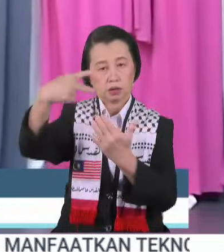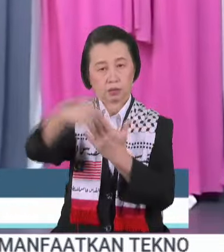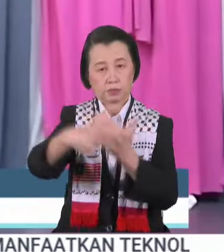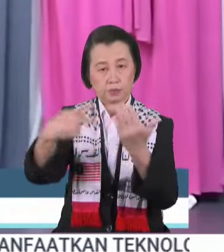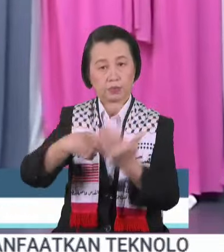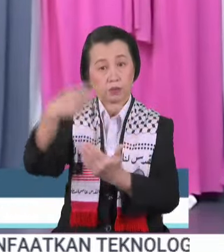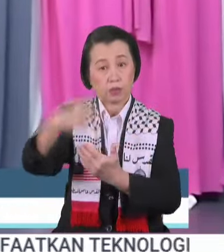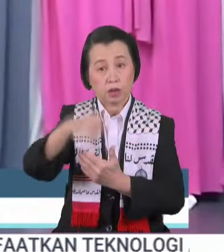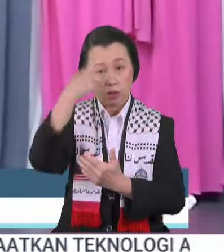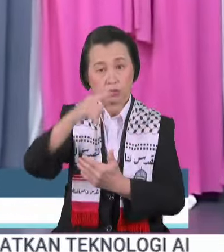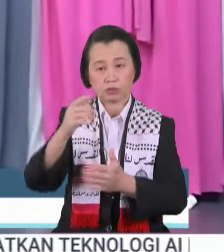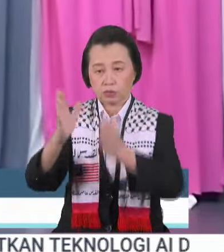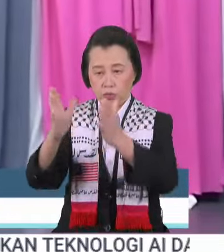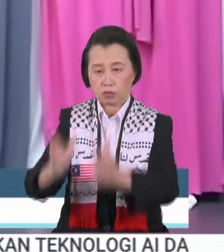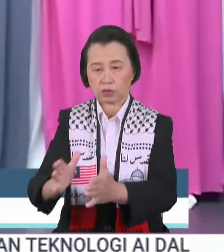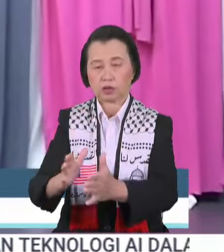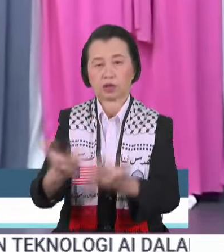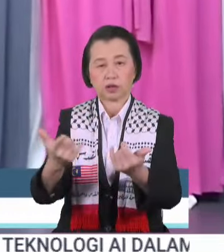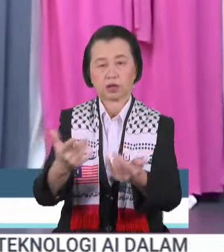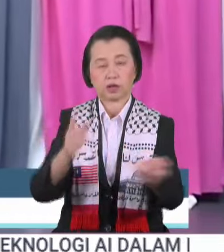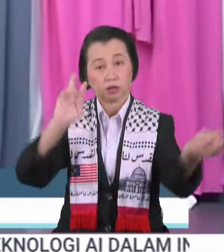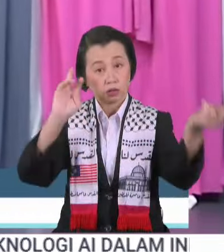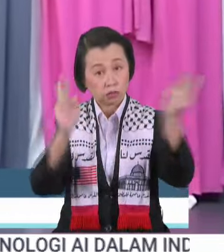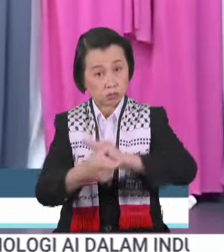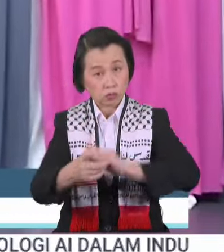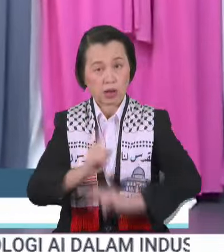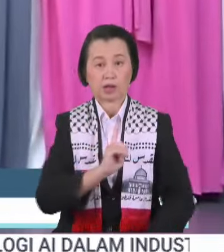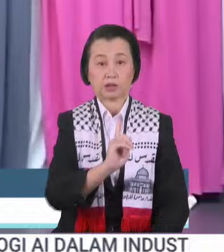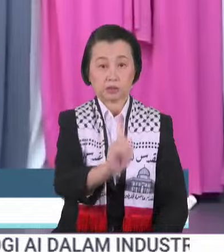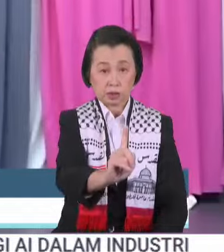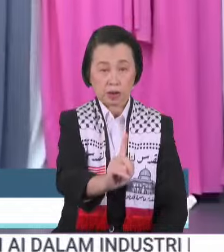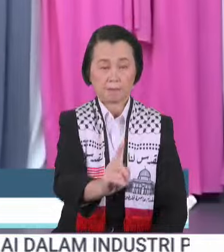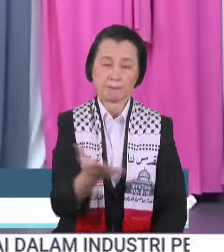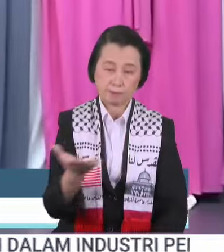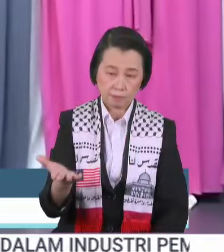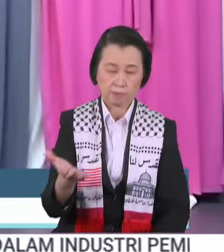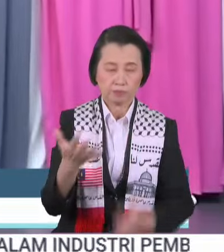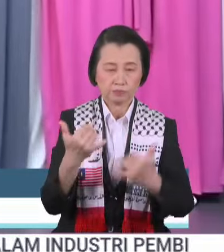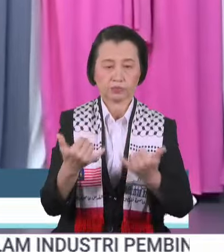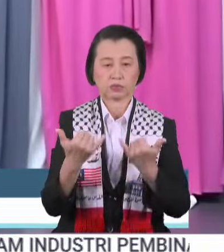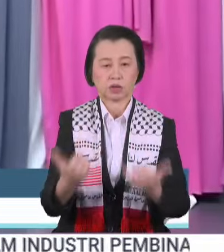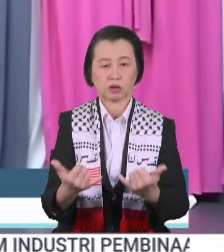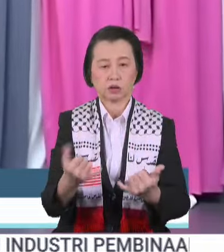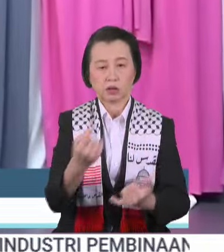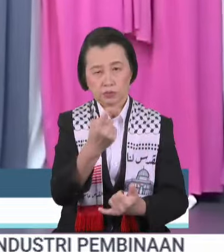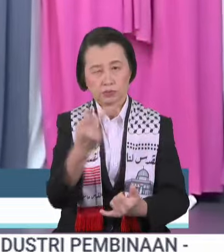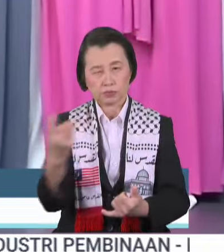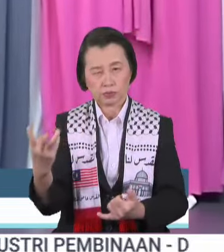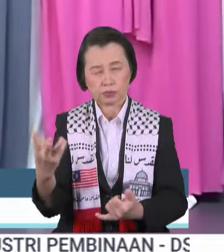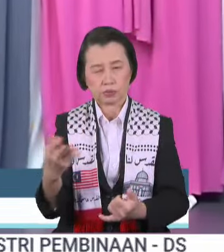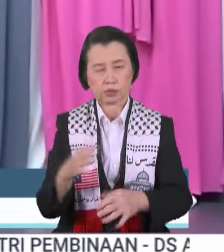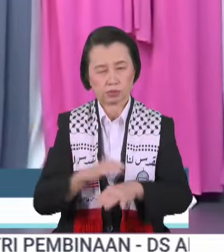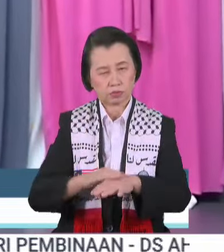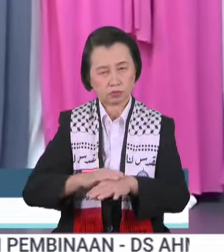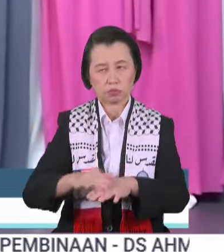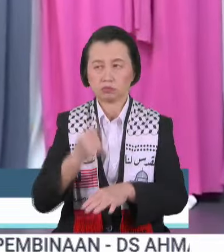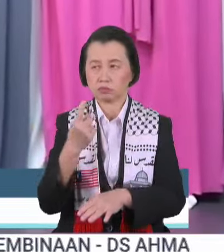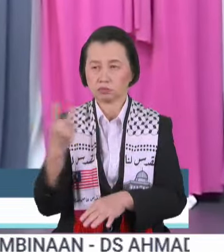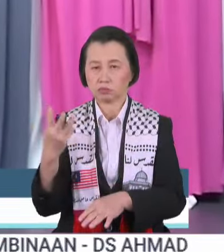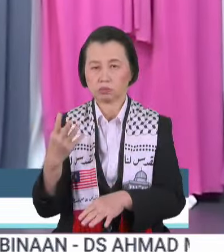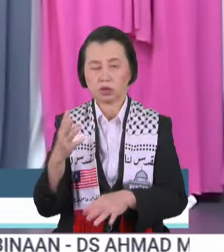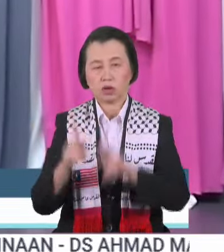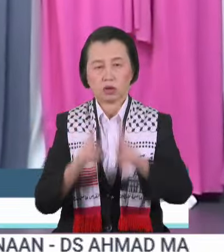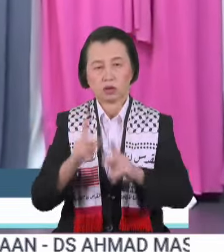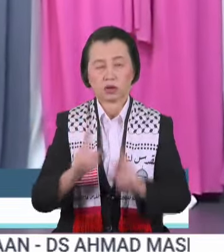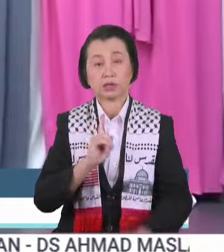program-program untuk saudara baru Muslim kita. Dan setakat ini, beberapa tahun kebelakangan ini, saudara